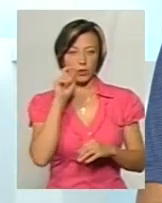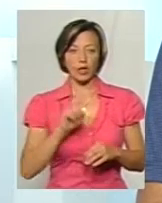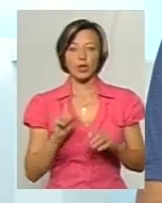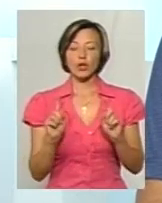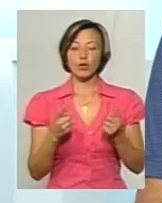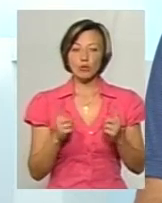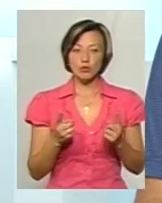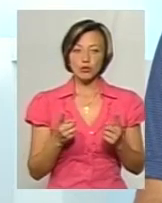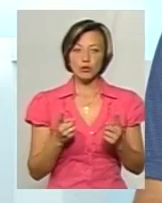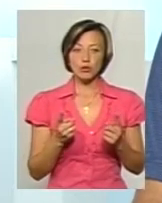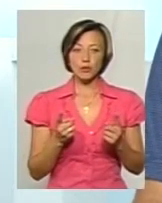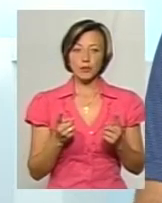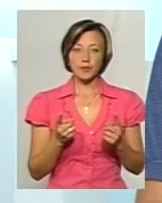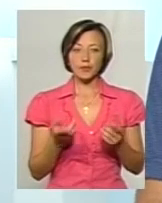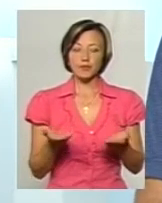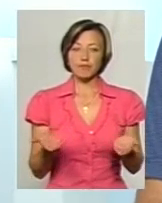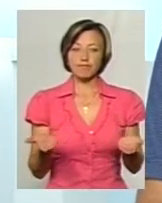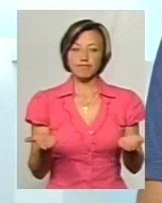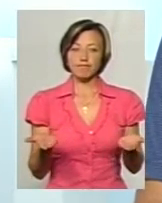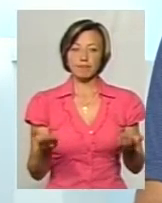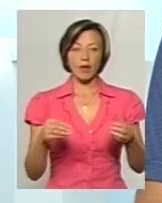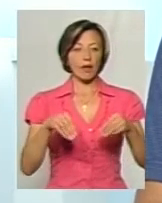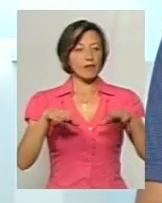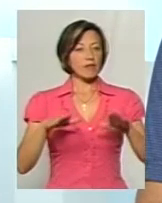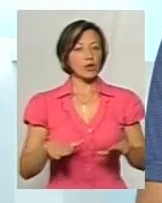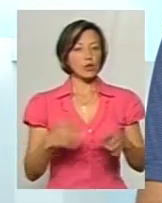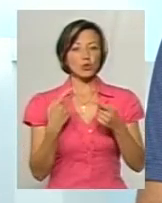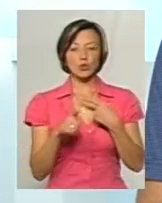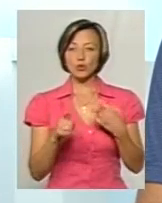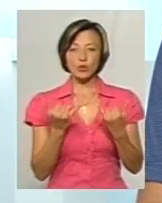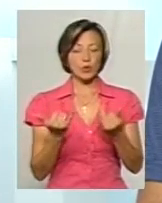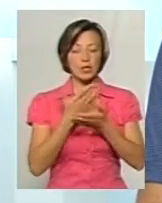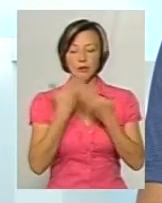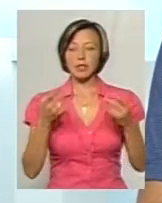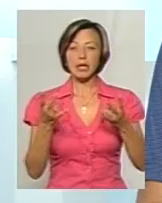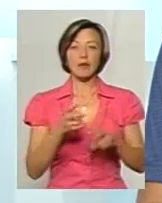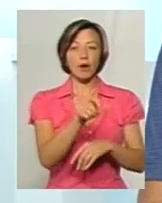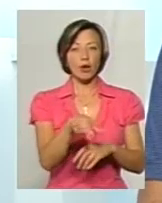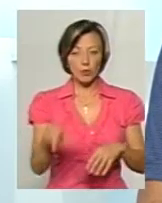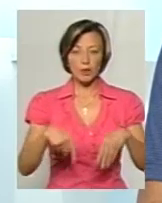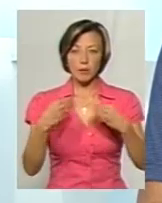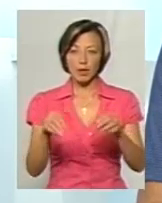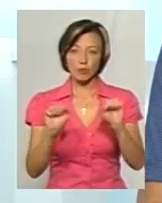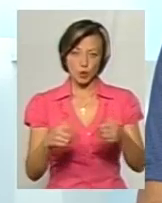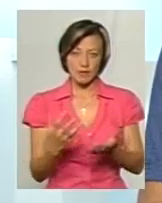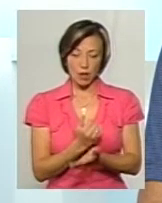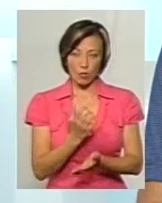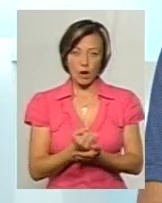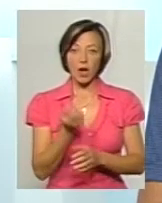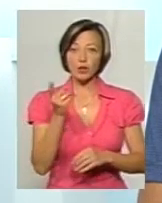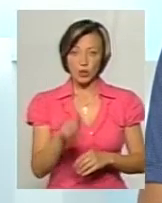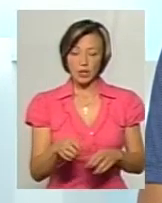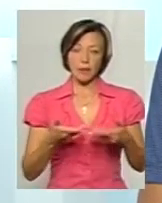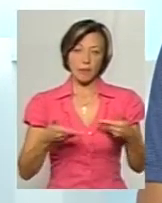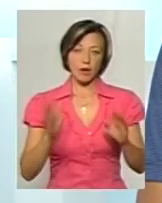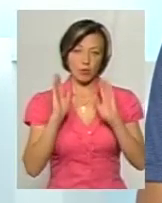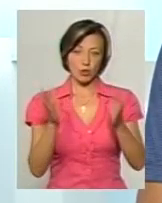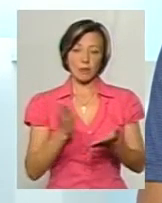що виходу другого сьогодні немає, треба людям дати можливість заробляти. Тоді ми будемо